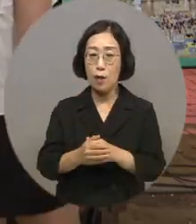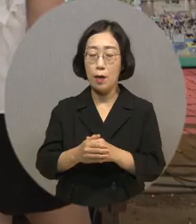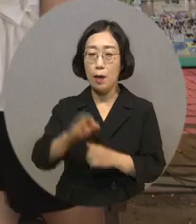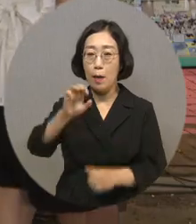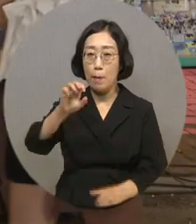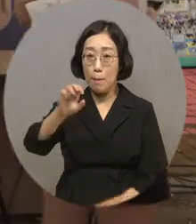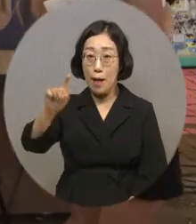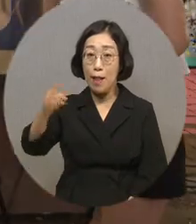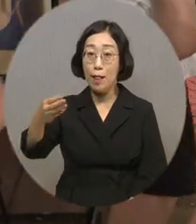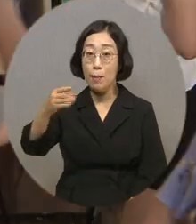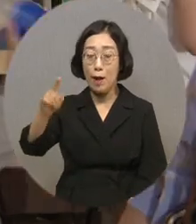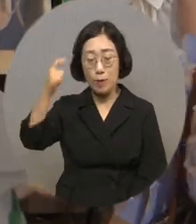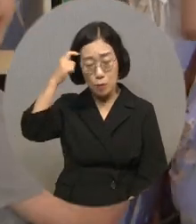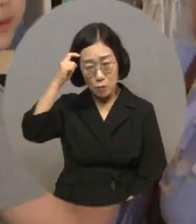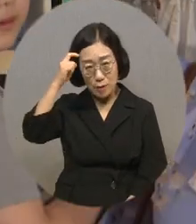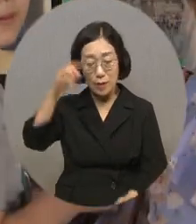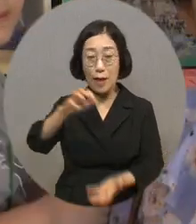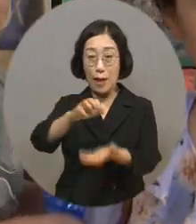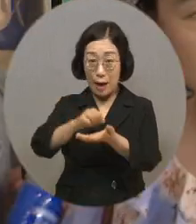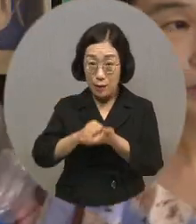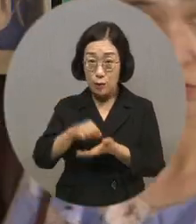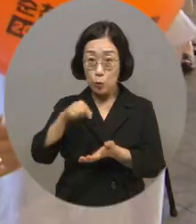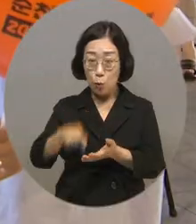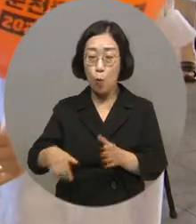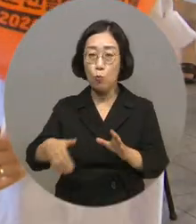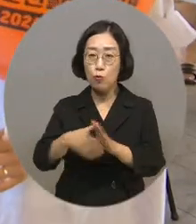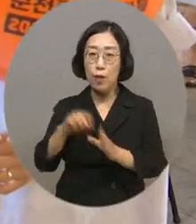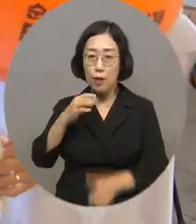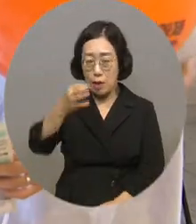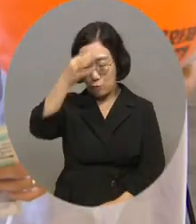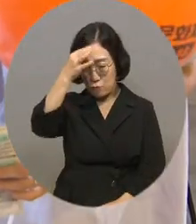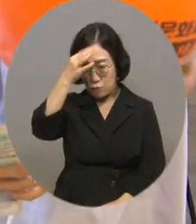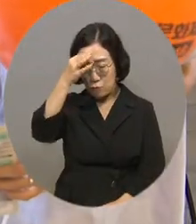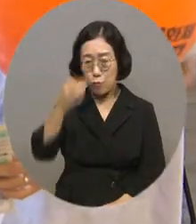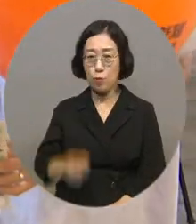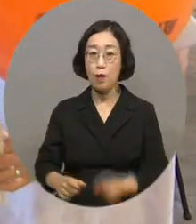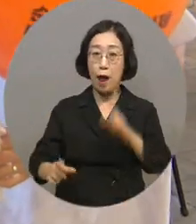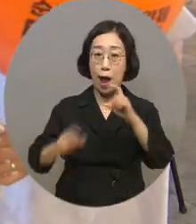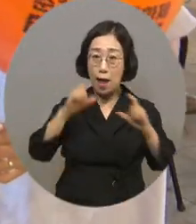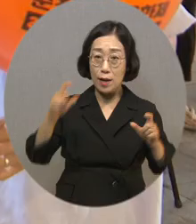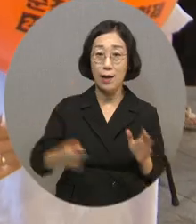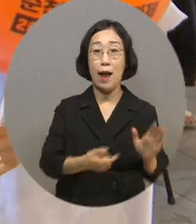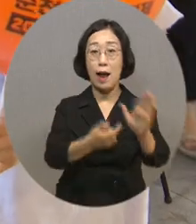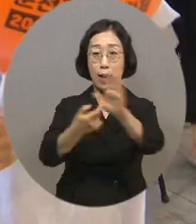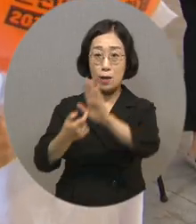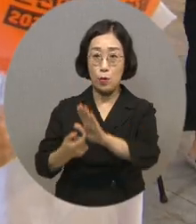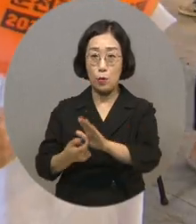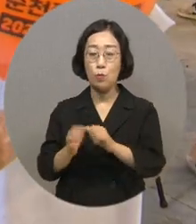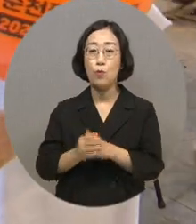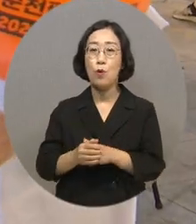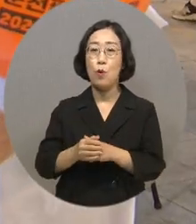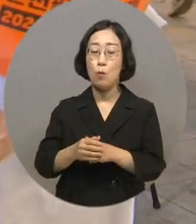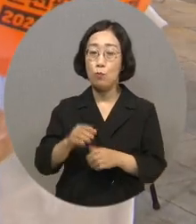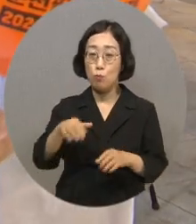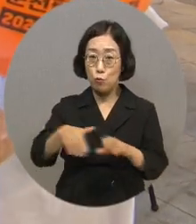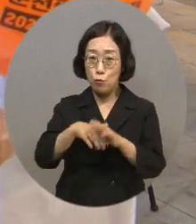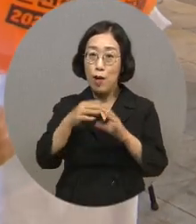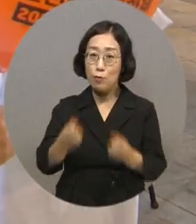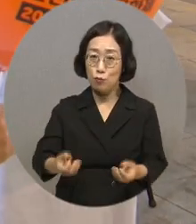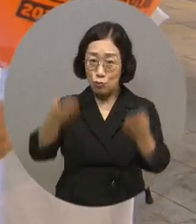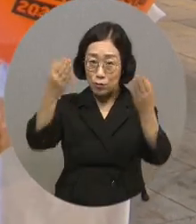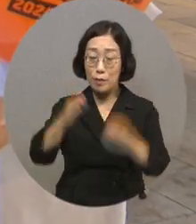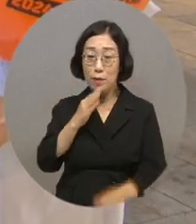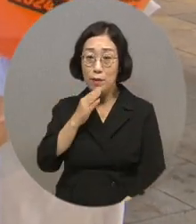최석 부사의 팔마 정신을 문화와 예술을 통해 널리 알리고 계승하는 순천의 대표 문화제인데, 특히